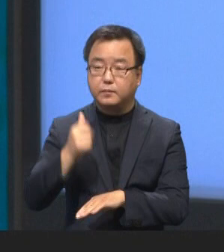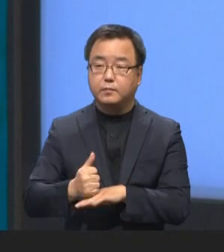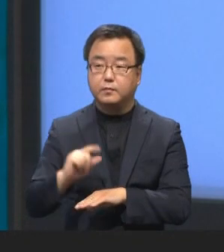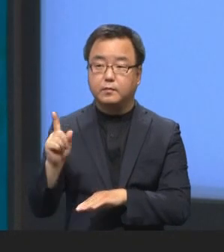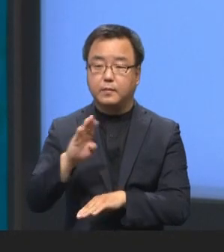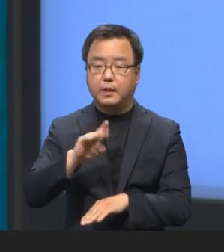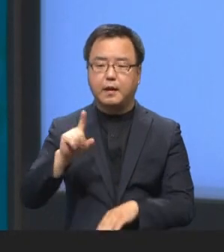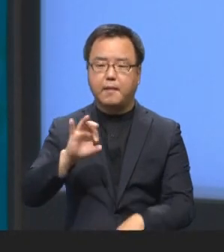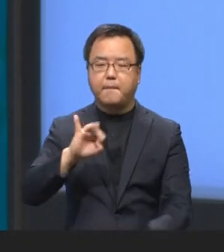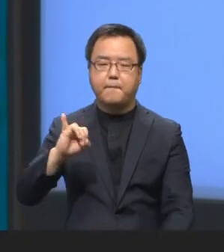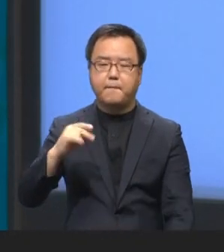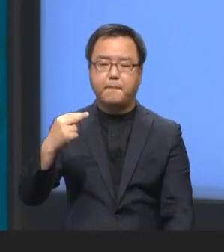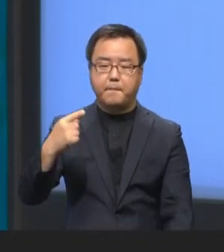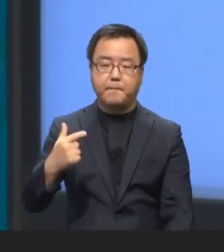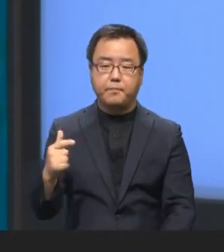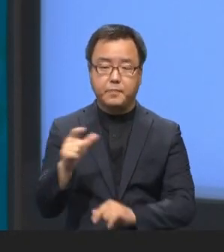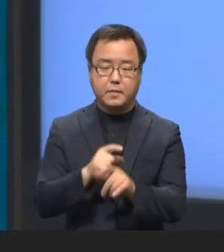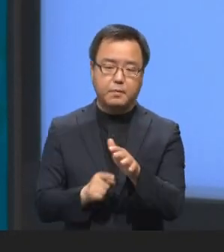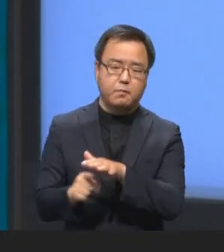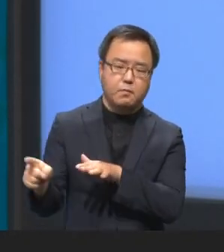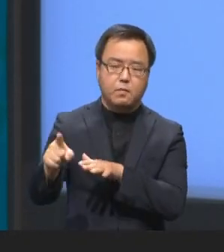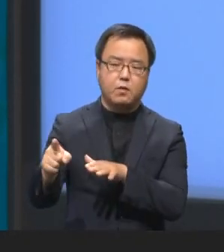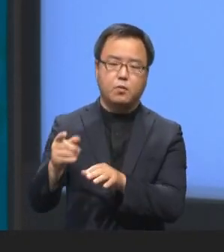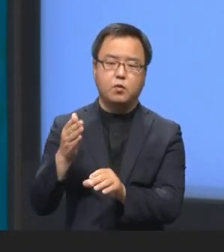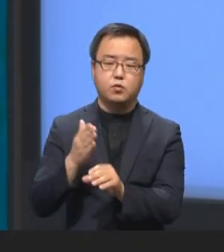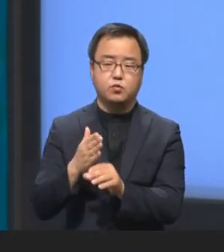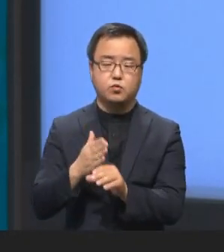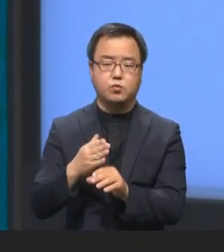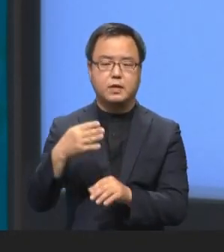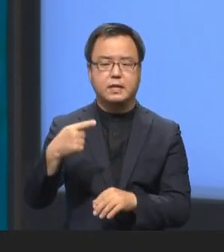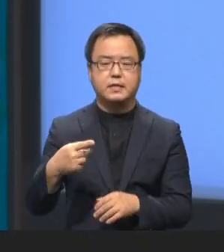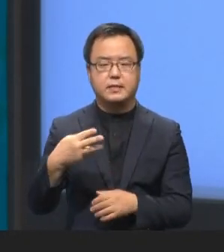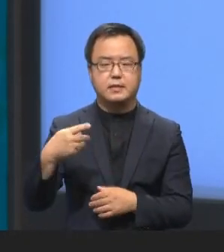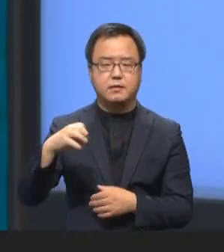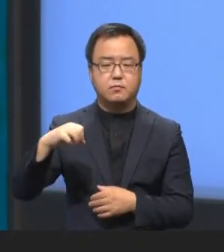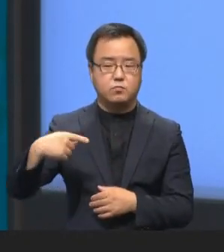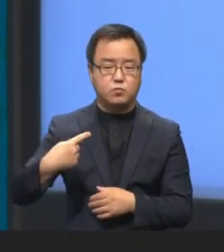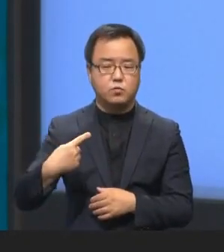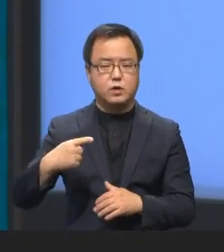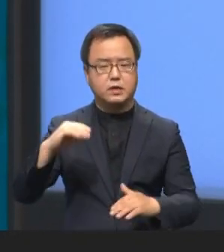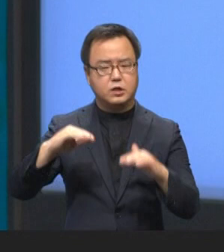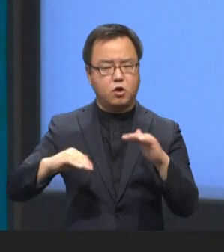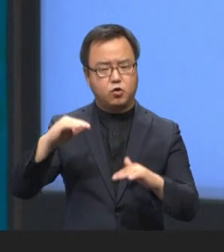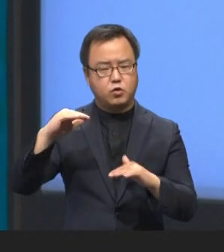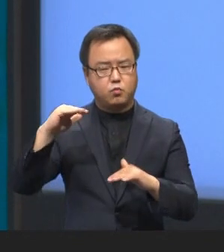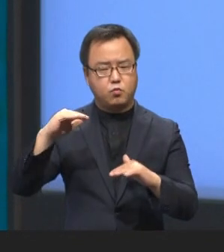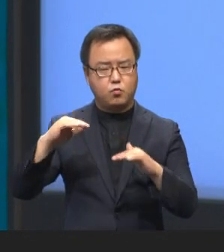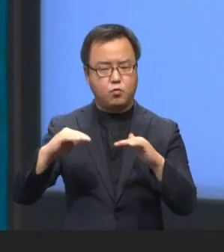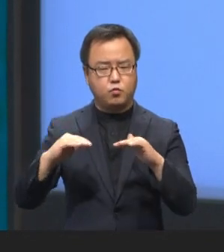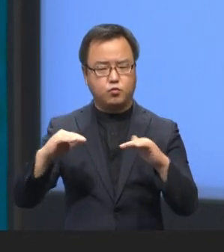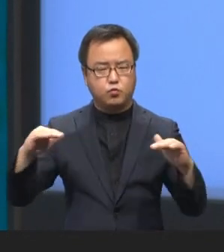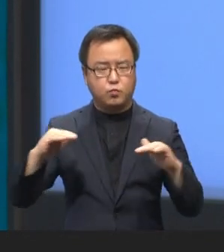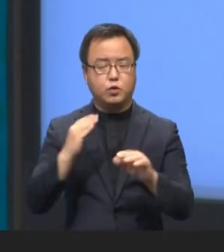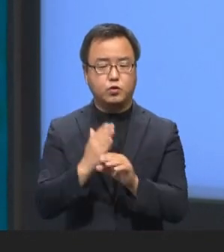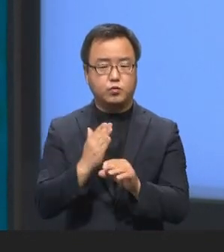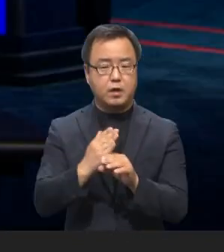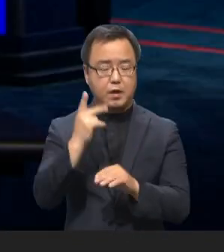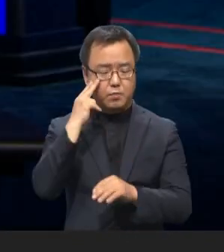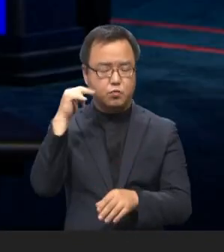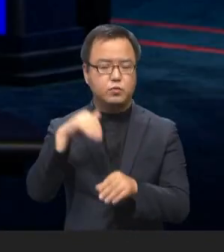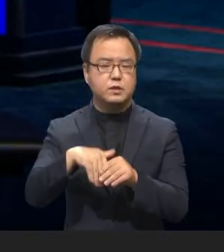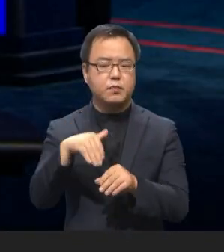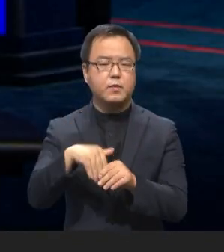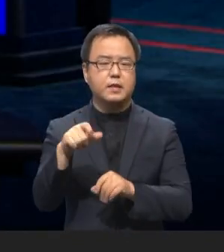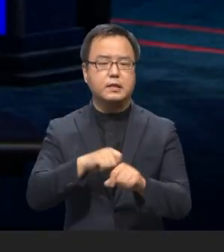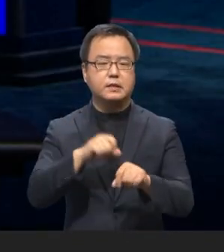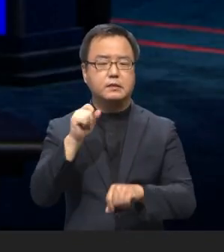바이든이 앞서고 있는데 트럼프가 굉장히 격차를 좁혀나가는 양상입니다. 또 미국 선거제도의 특징이 있죠. 이